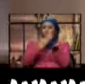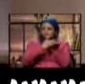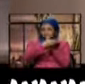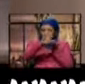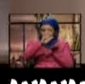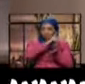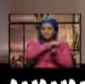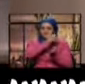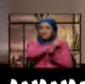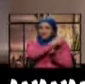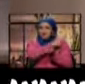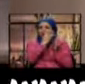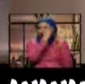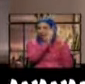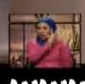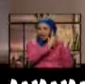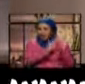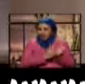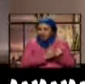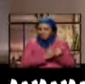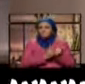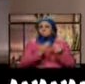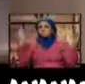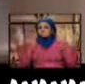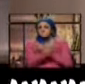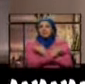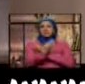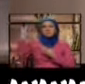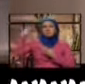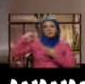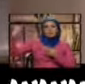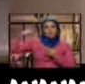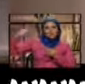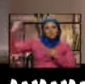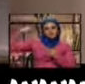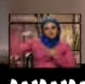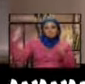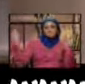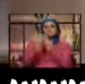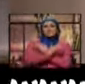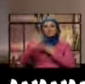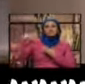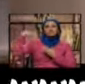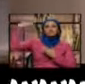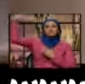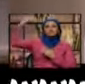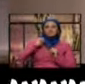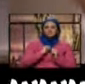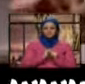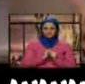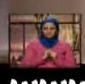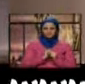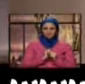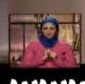معذرتك، رب العباد سبحانه وتعالى لما بيبدل سيئات وحسنات، في نقطة ما حدش واخد باله منها: الشهود